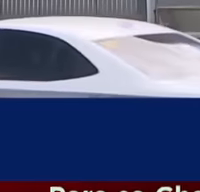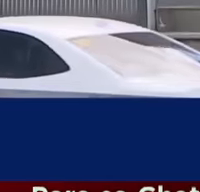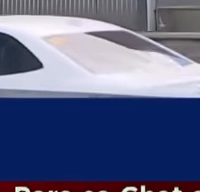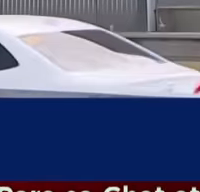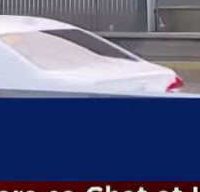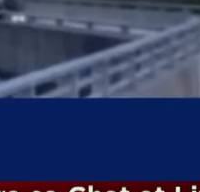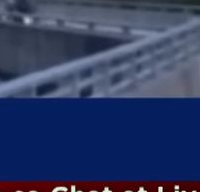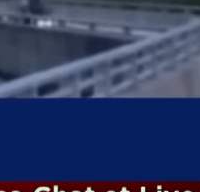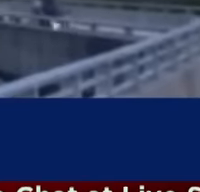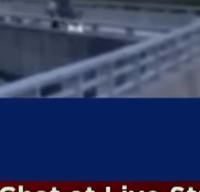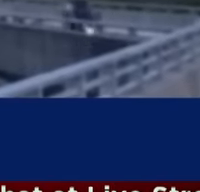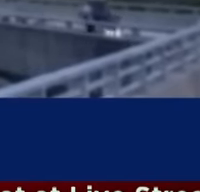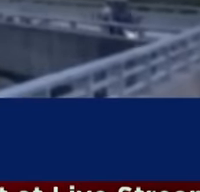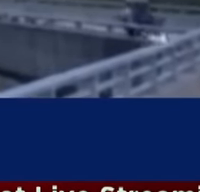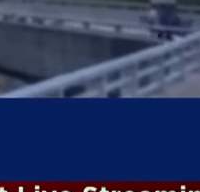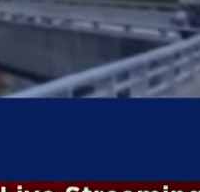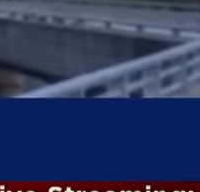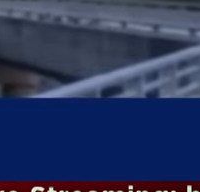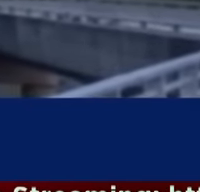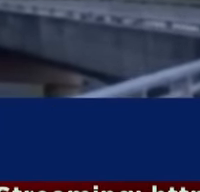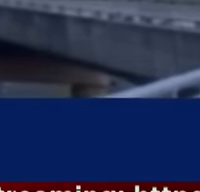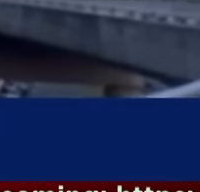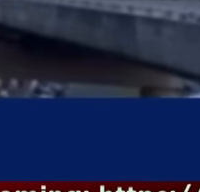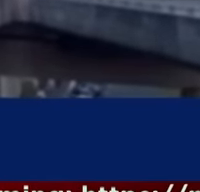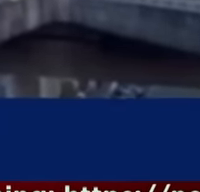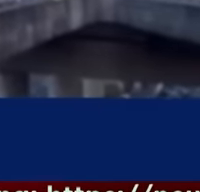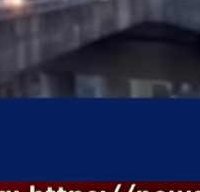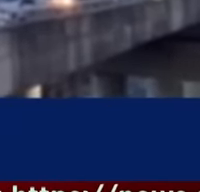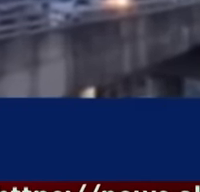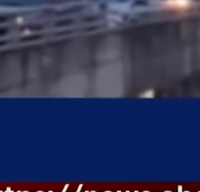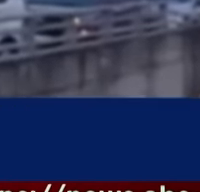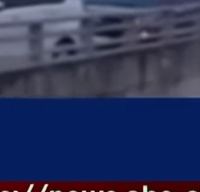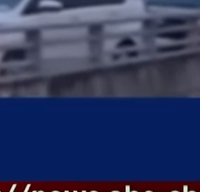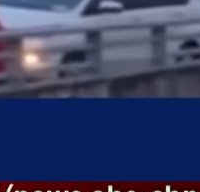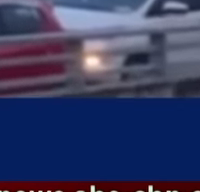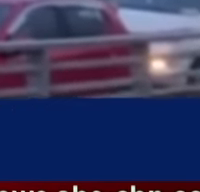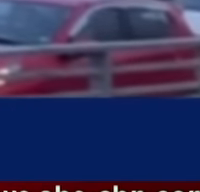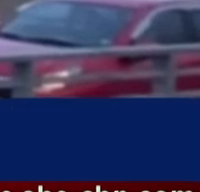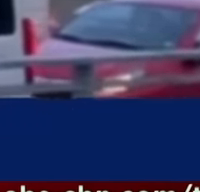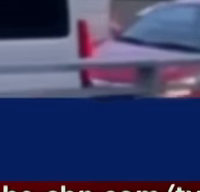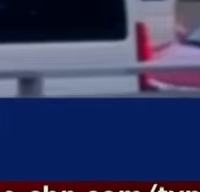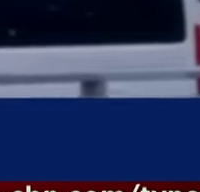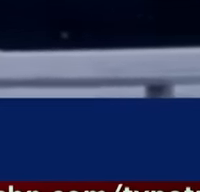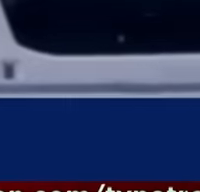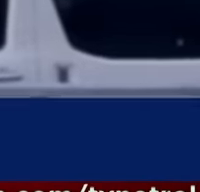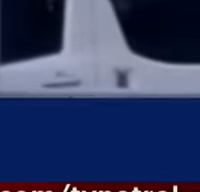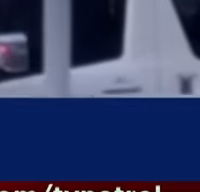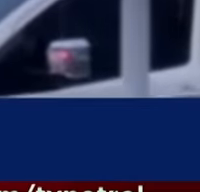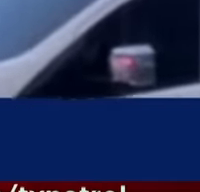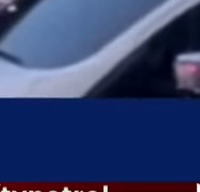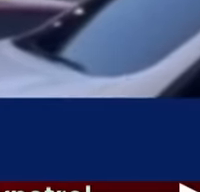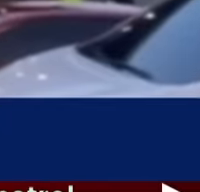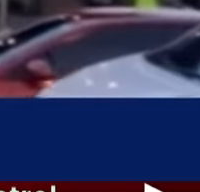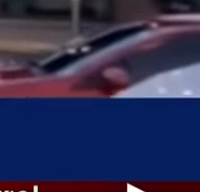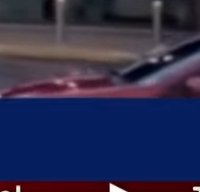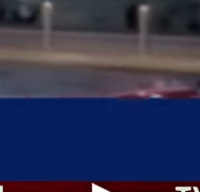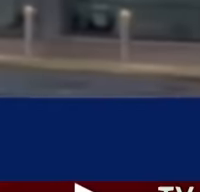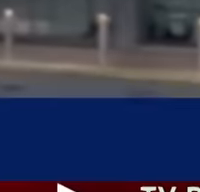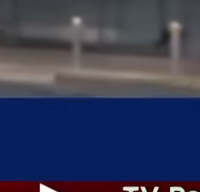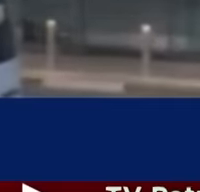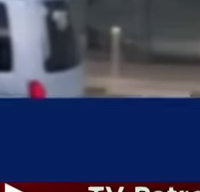Nakikipag-ugnay na rin ang MIA sa mga LGU at Skyway para maresolba ang issue ng traffic papunta at palabas ng Naiya.